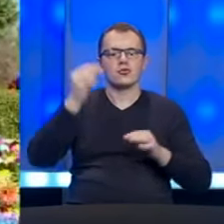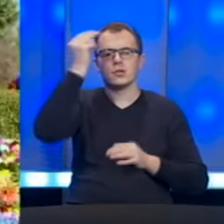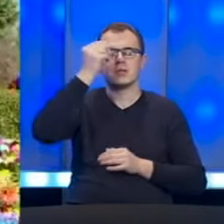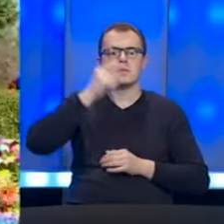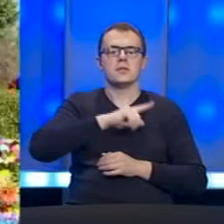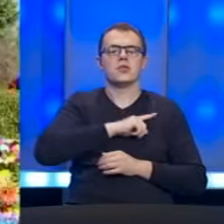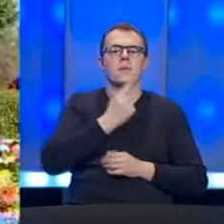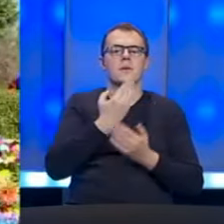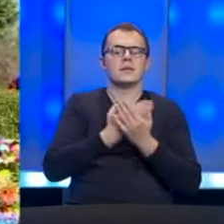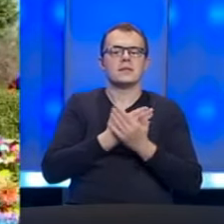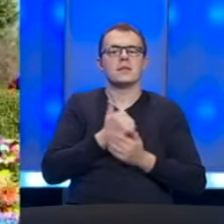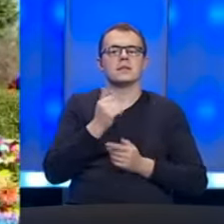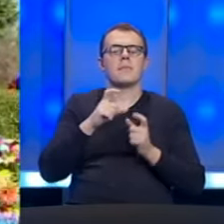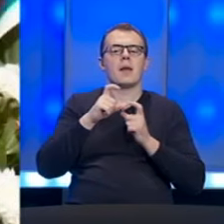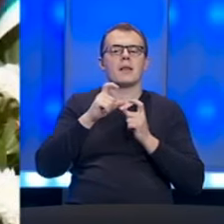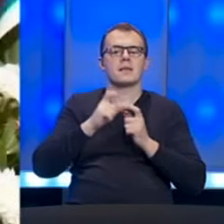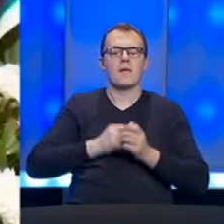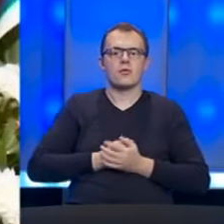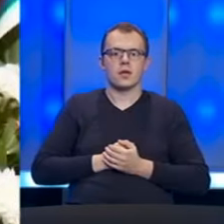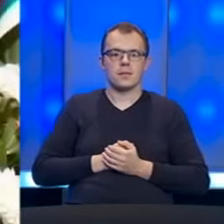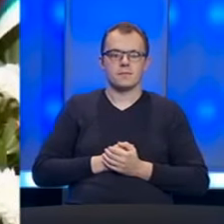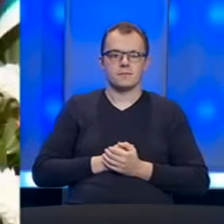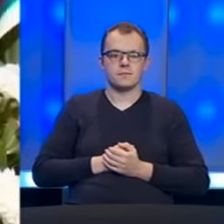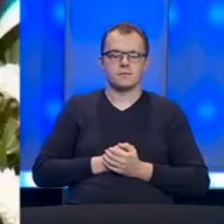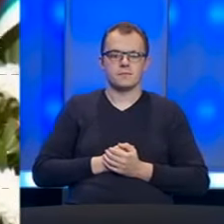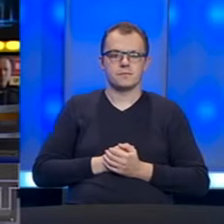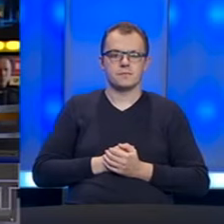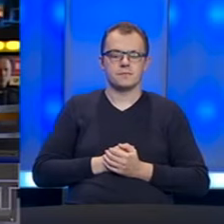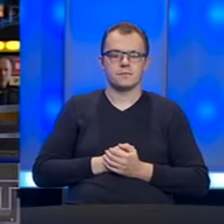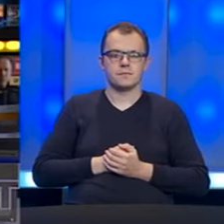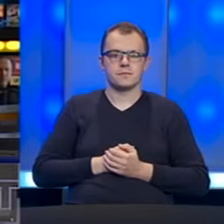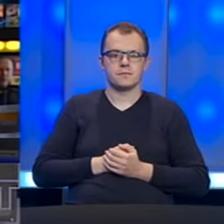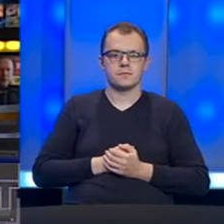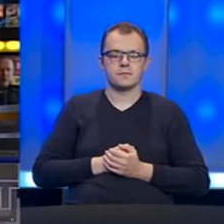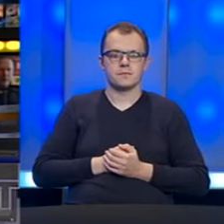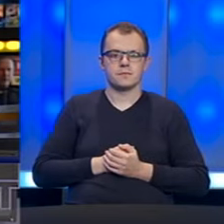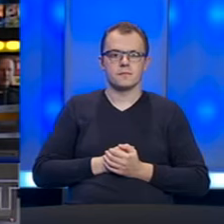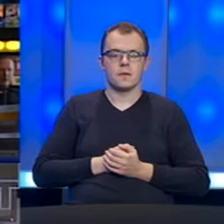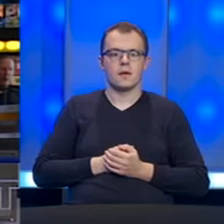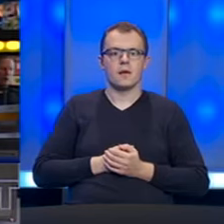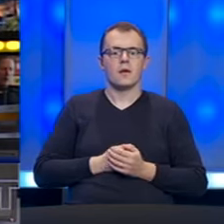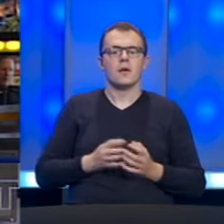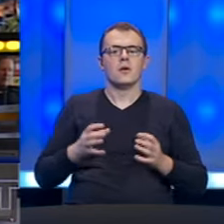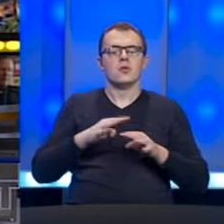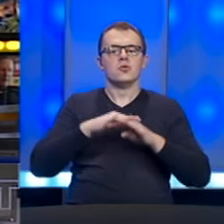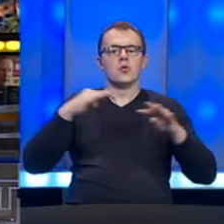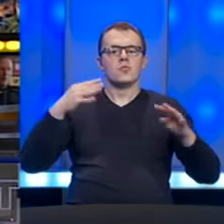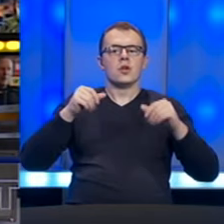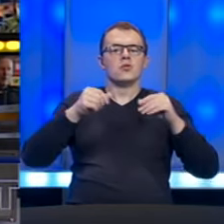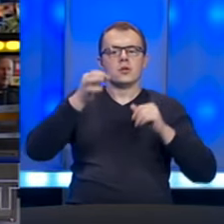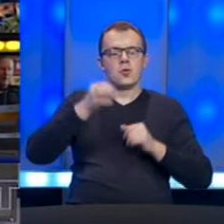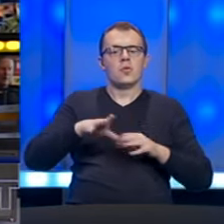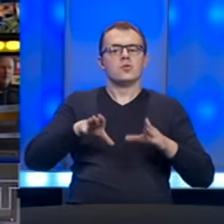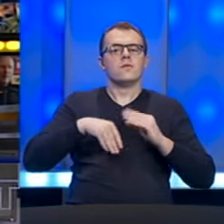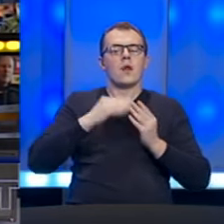žrtvama iz zapadne Slavonije. Skupština Tuzlanskog kantona usvojila je